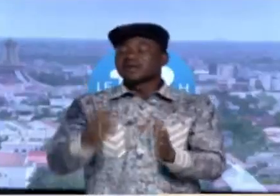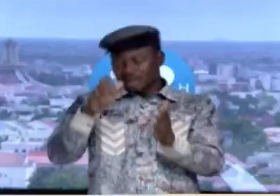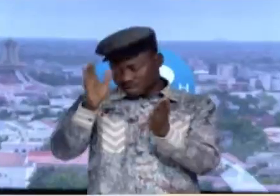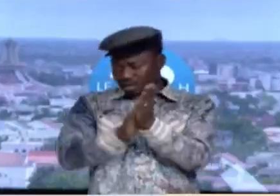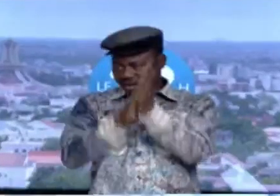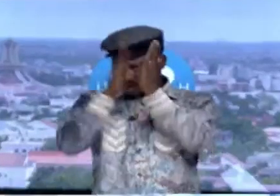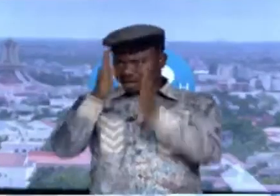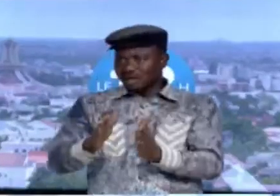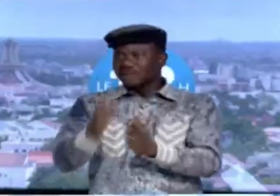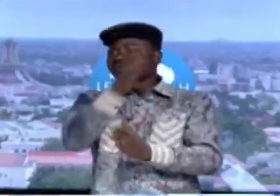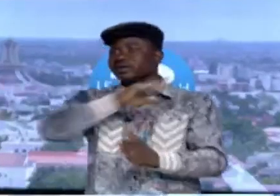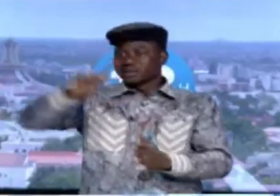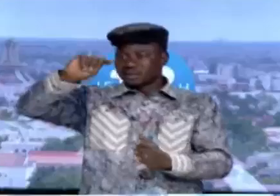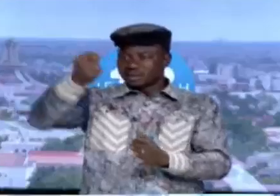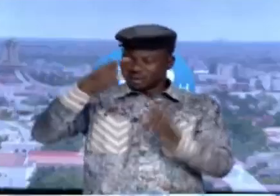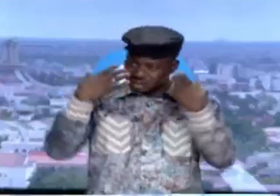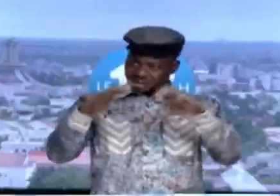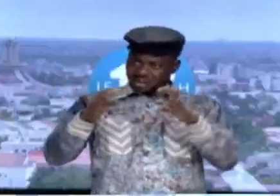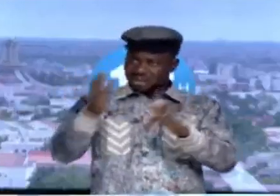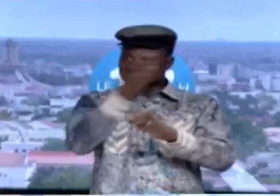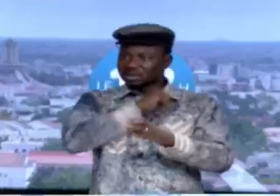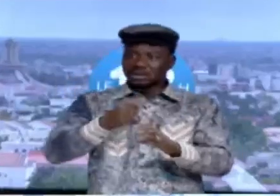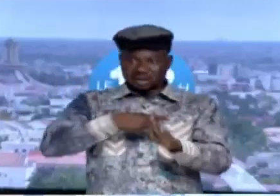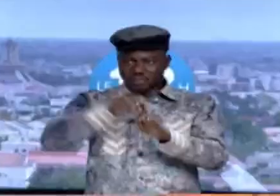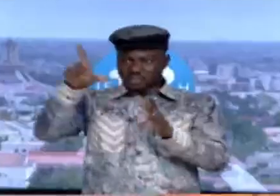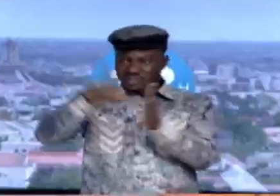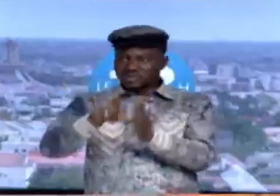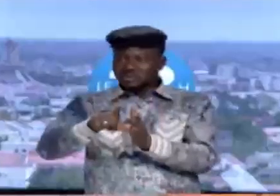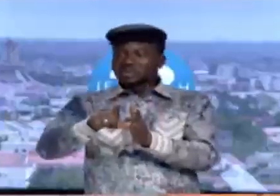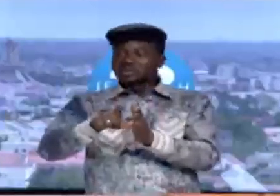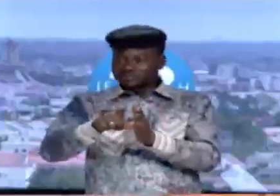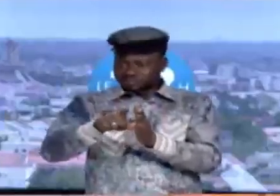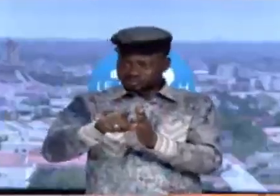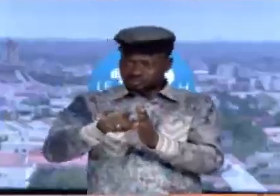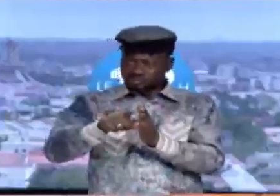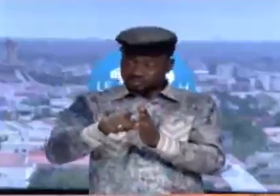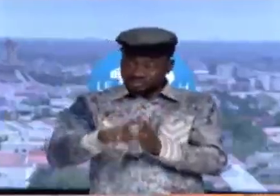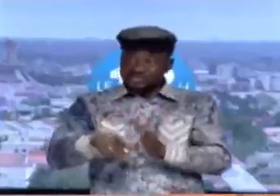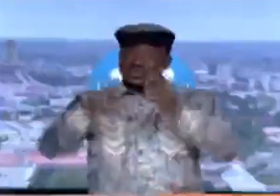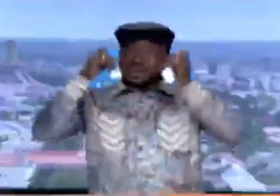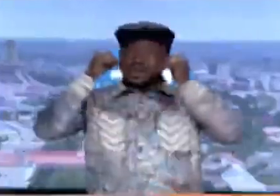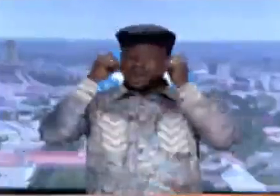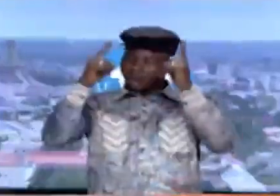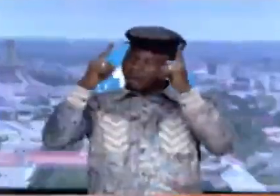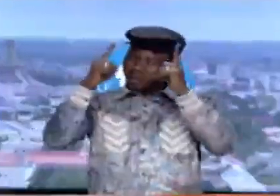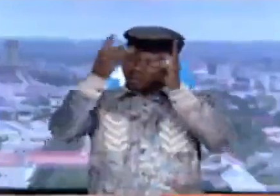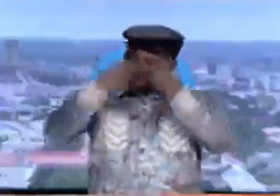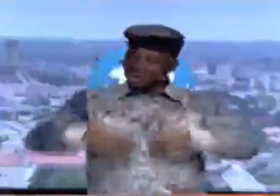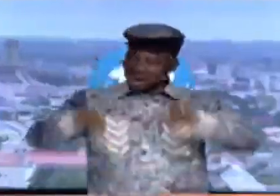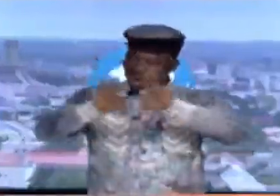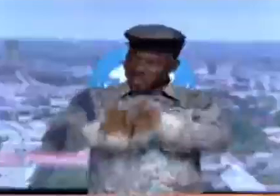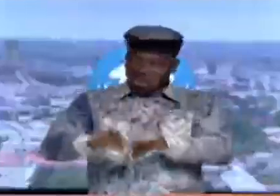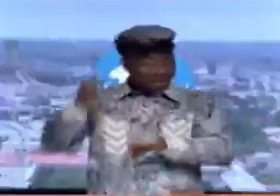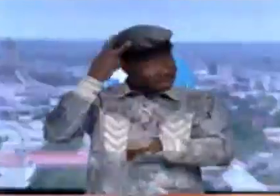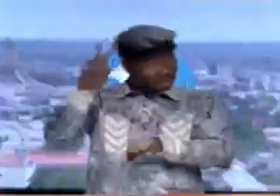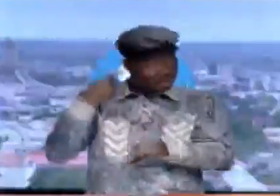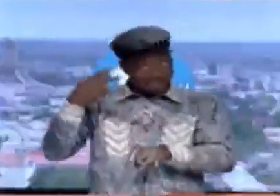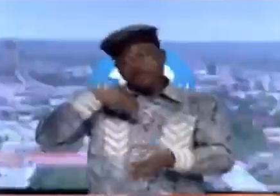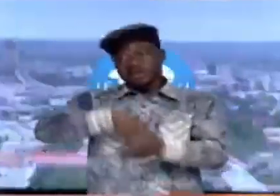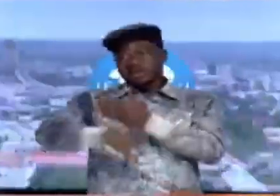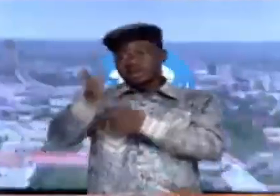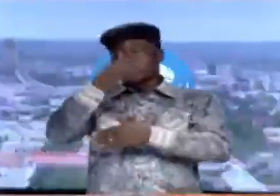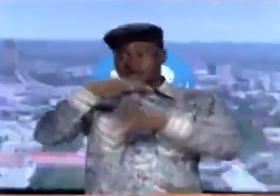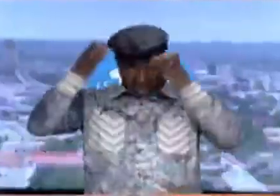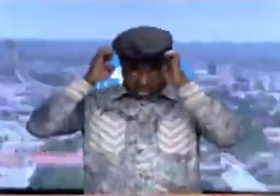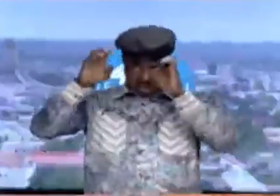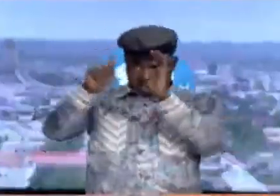de l'établissement. L'objectif, c'est pour une éveil de conscience des parents sur leur rôle et responsabilité dans l'éducation des enfants. Nous sommes